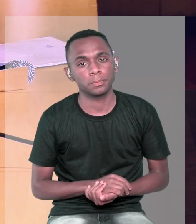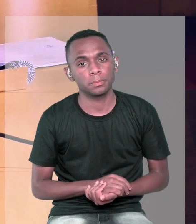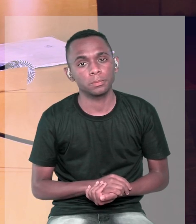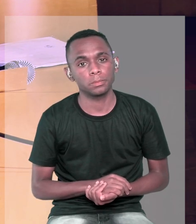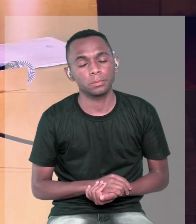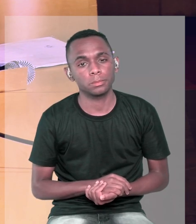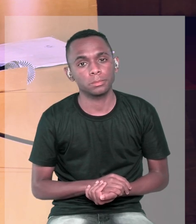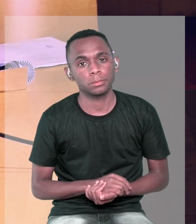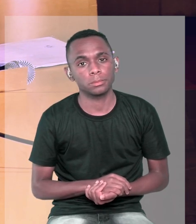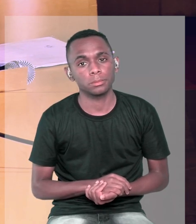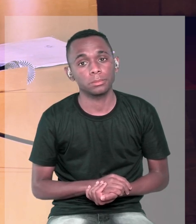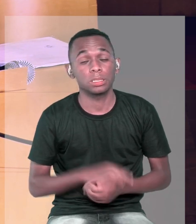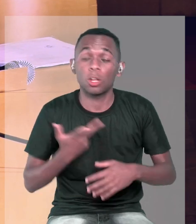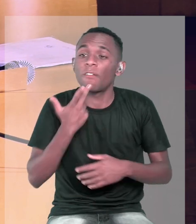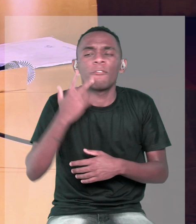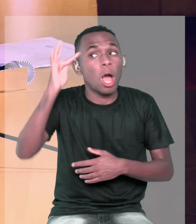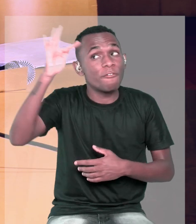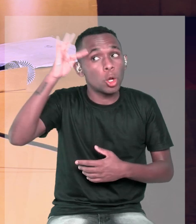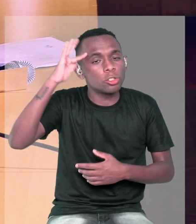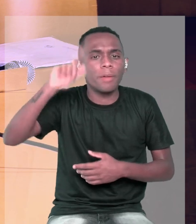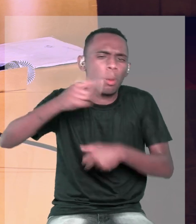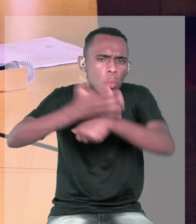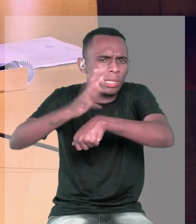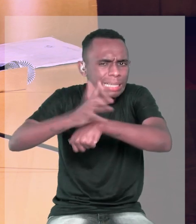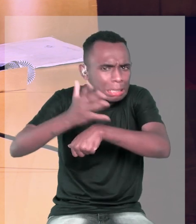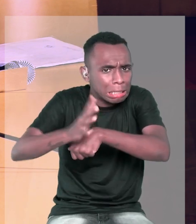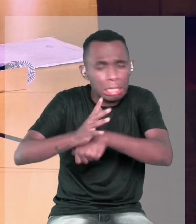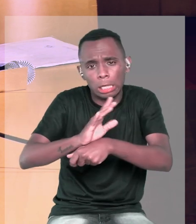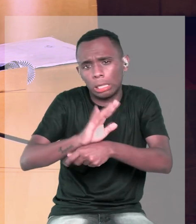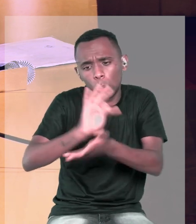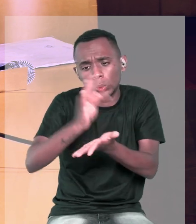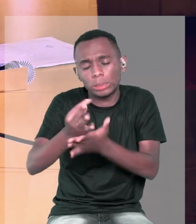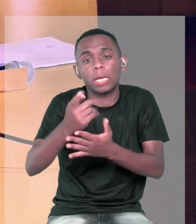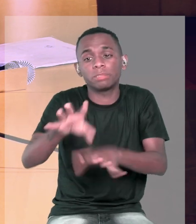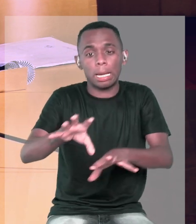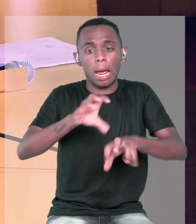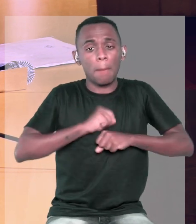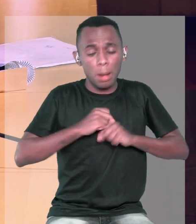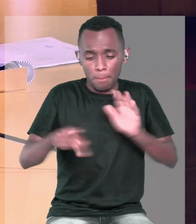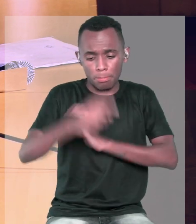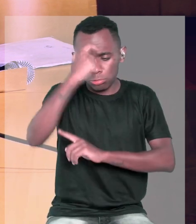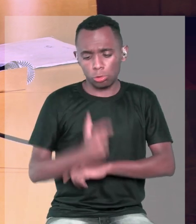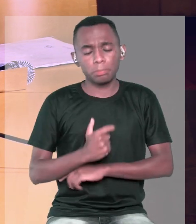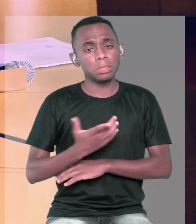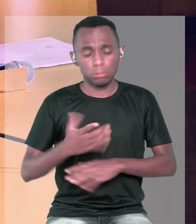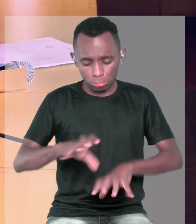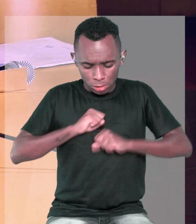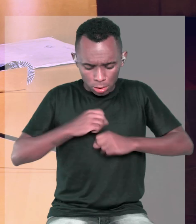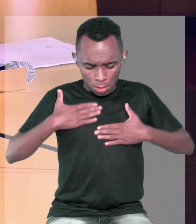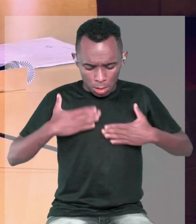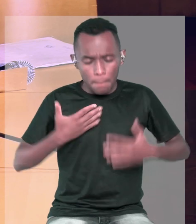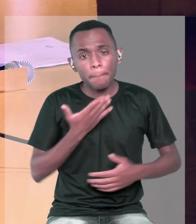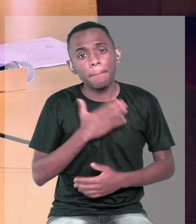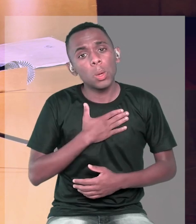son existence. Dizendo que a filosofia seria uma técnica com a qual você se apropria da sua própria existência.